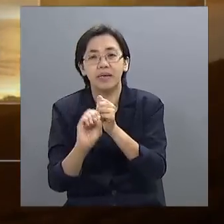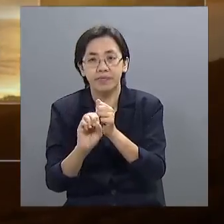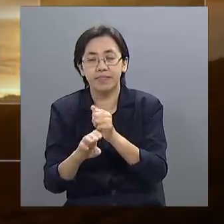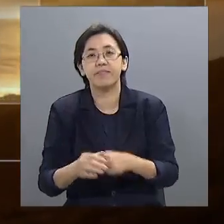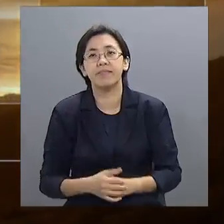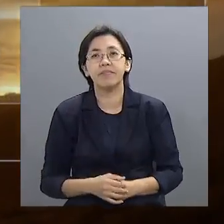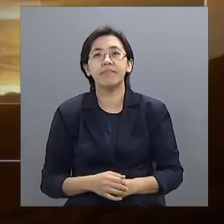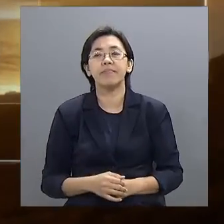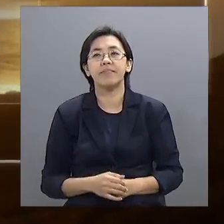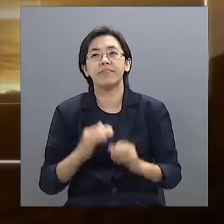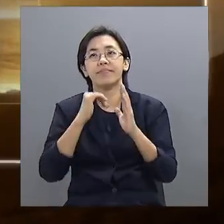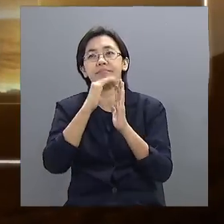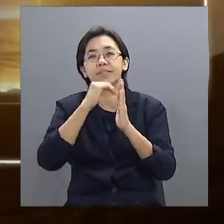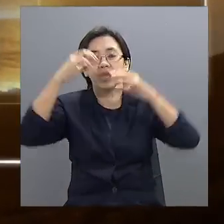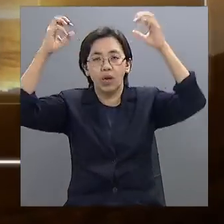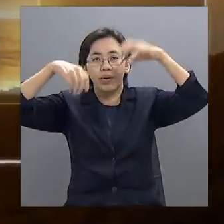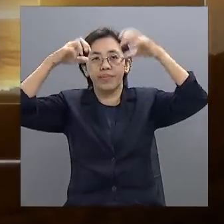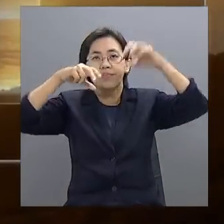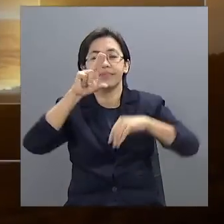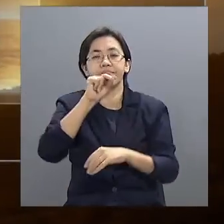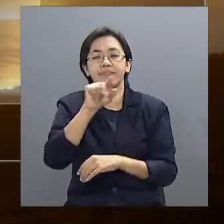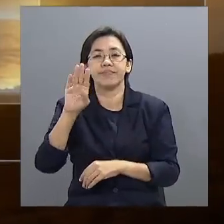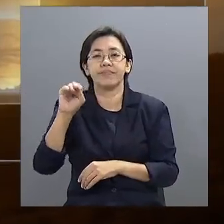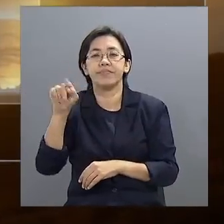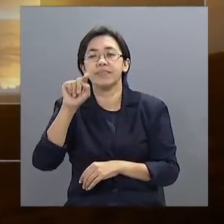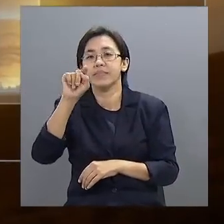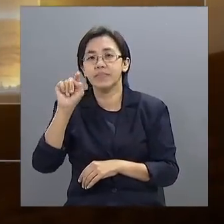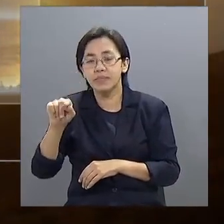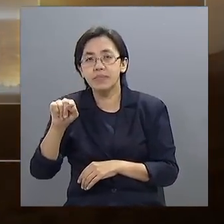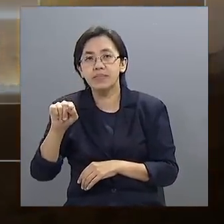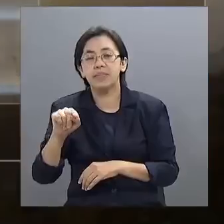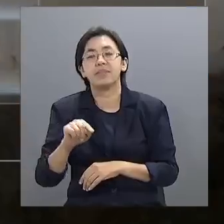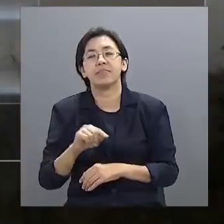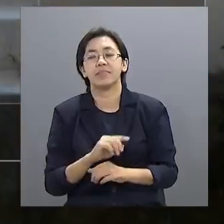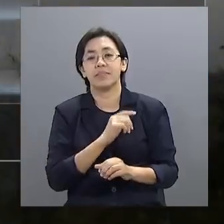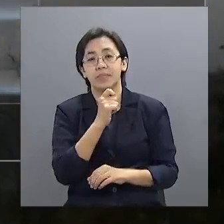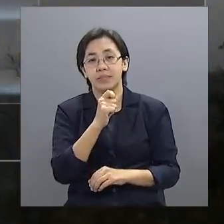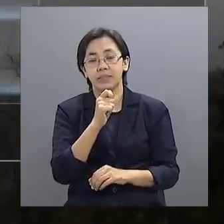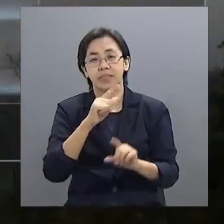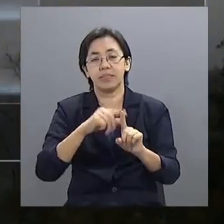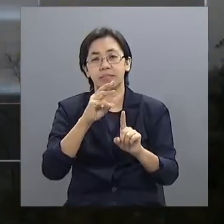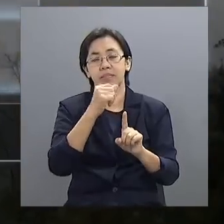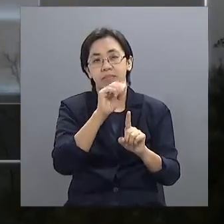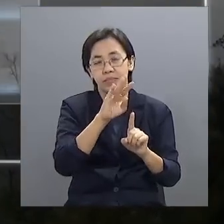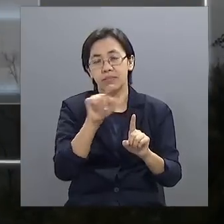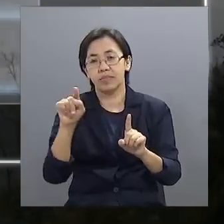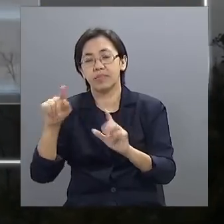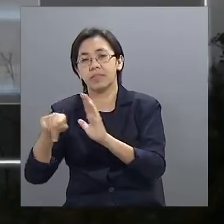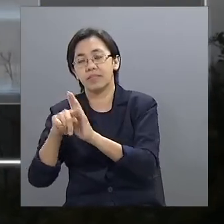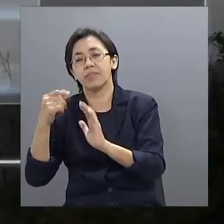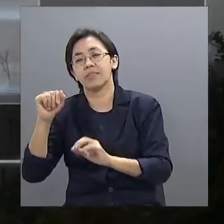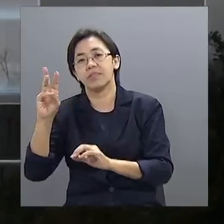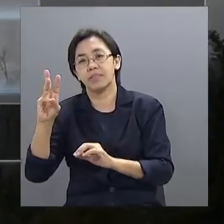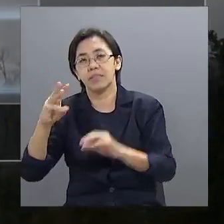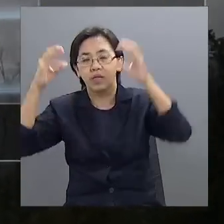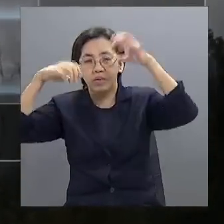ภาคเหนือมีฝนฟ้าคะนอง 30-40% ของพื้นที่โดยในช่วงตั้งแต่วันอังคารที่14ถึงวันที่16มิถุนายนจะมีฝน